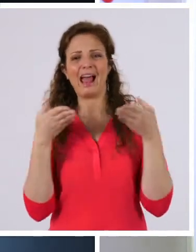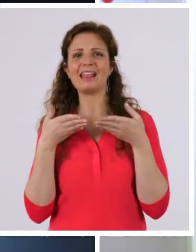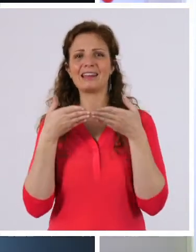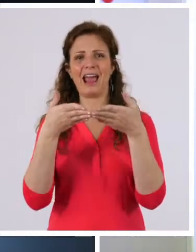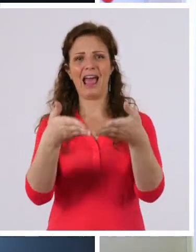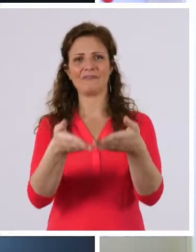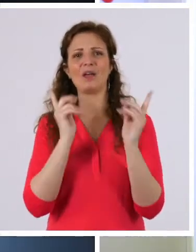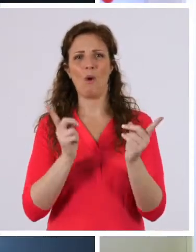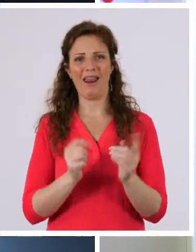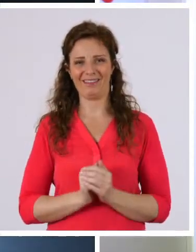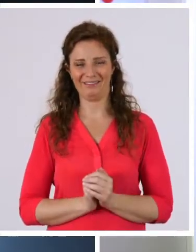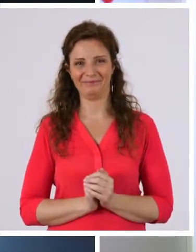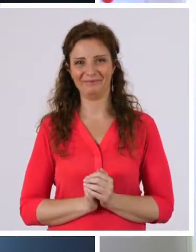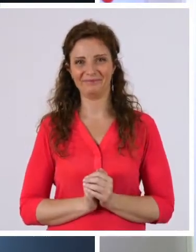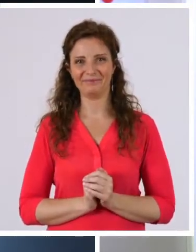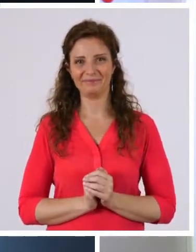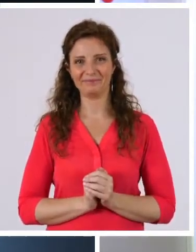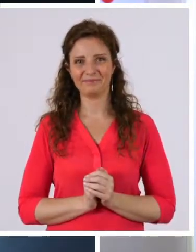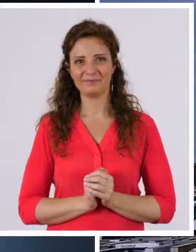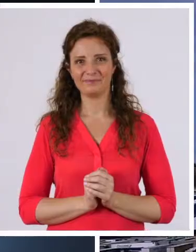caratteristiche principali di questa unità.